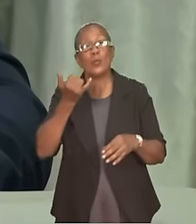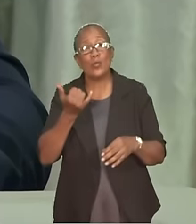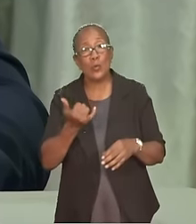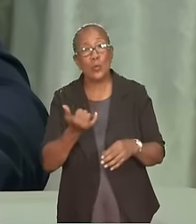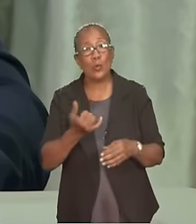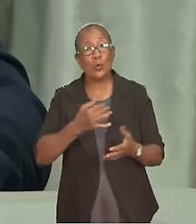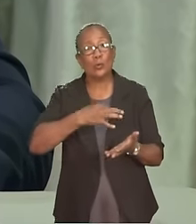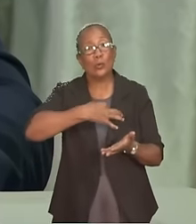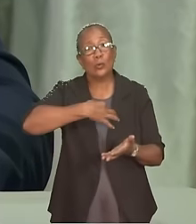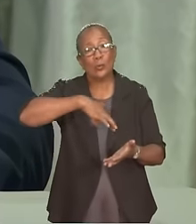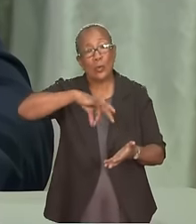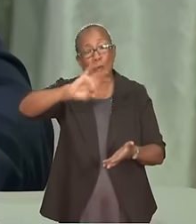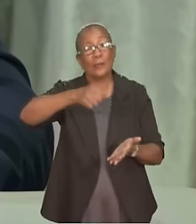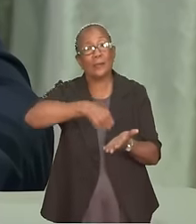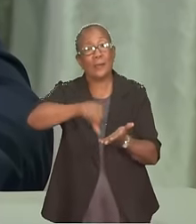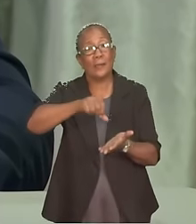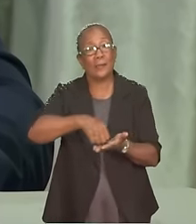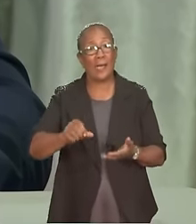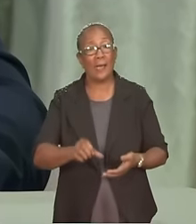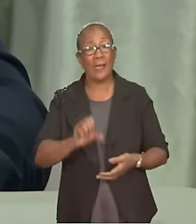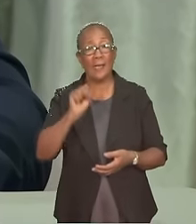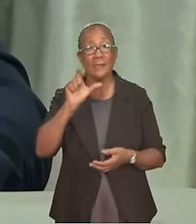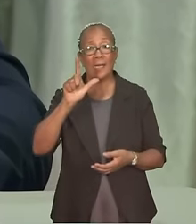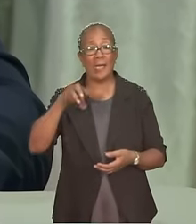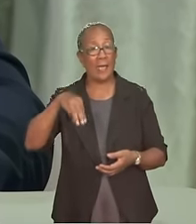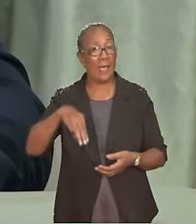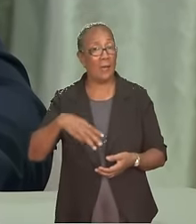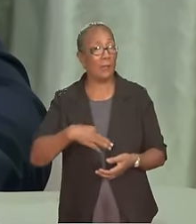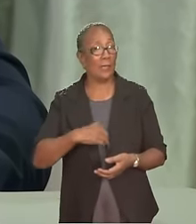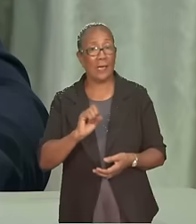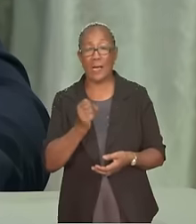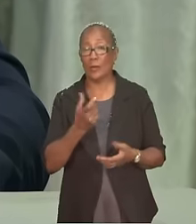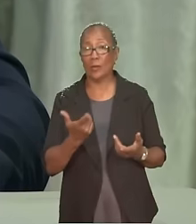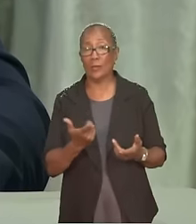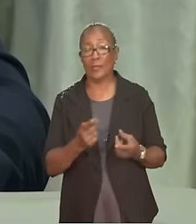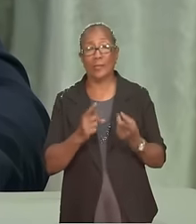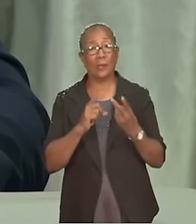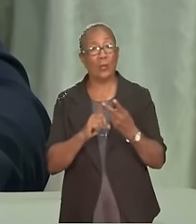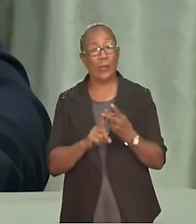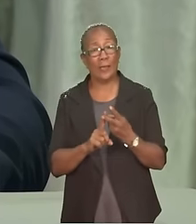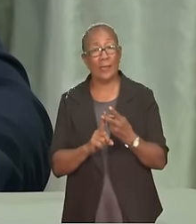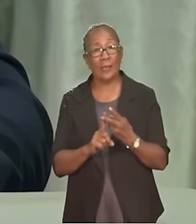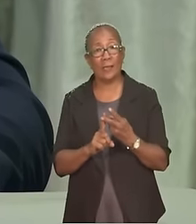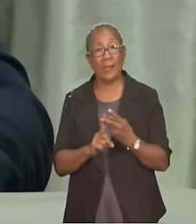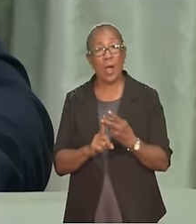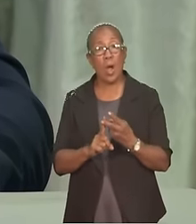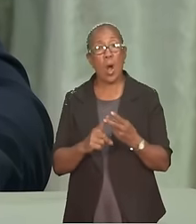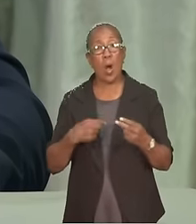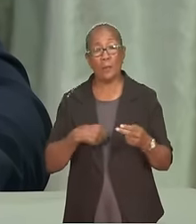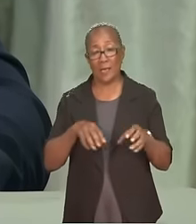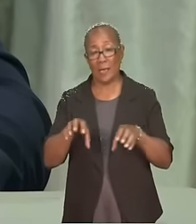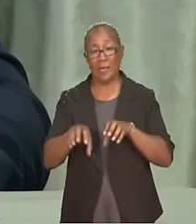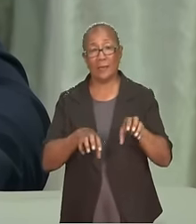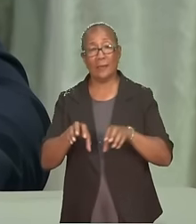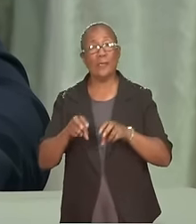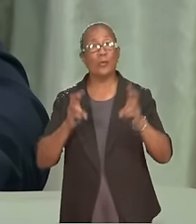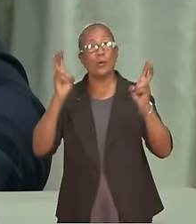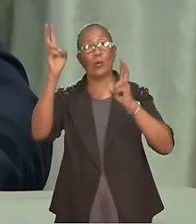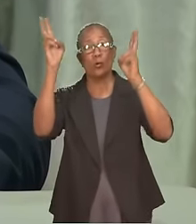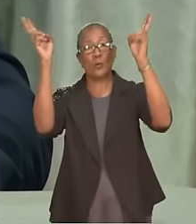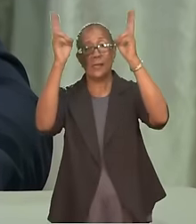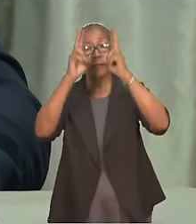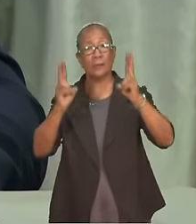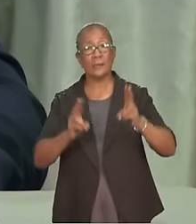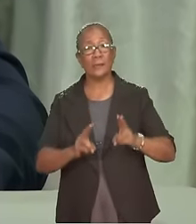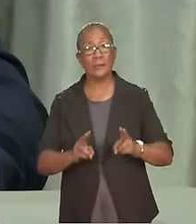SLM is nog niet in staat, ze hebben een cashflow probleem. Tweede is namelijk vanwege hun risicopositie internationaal, moet je alles